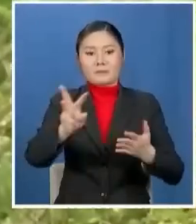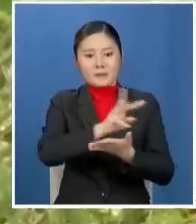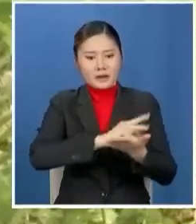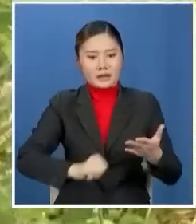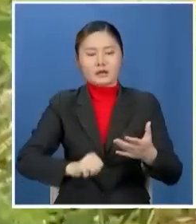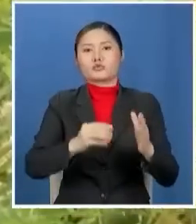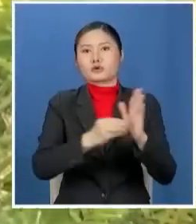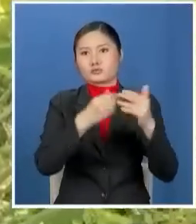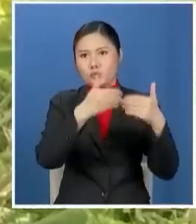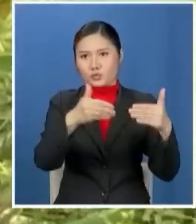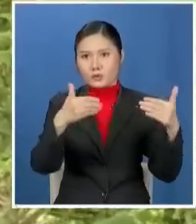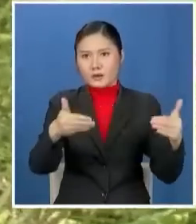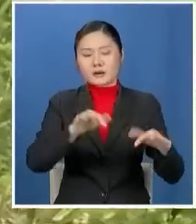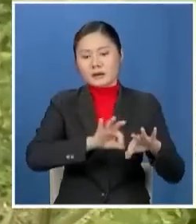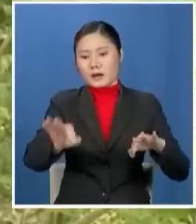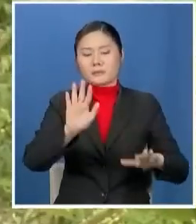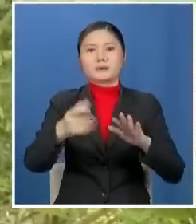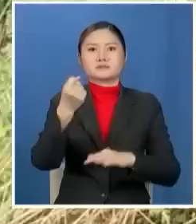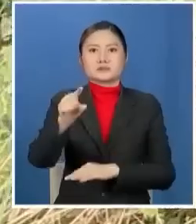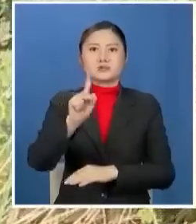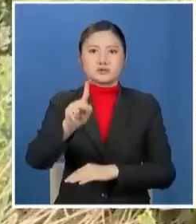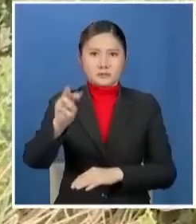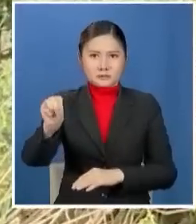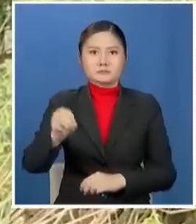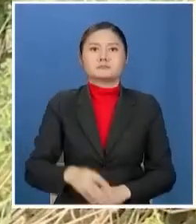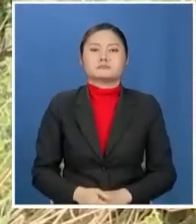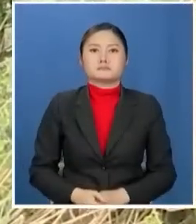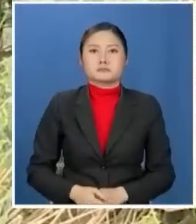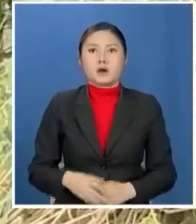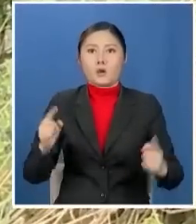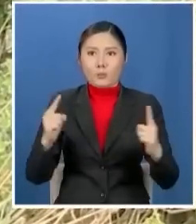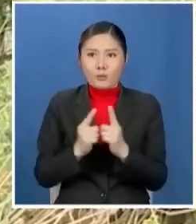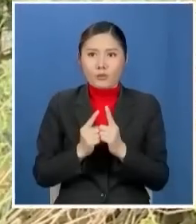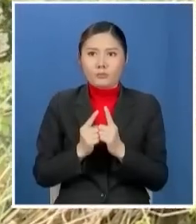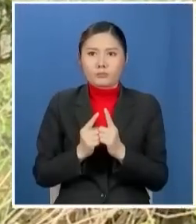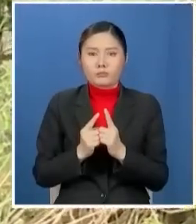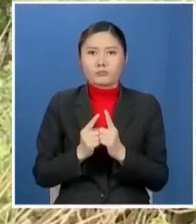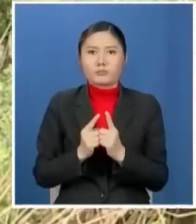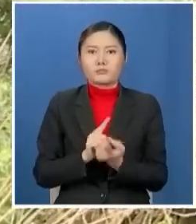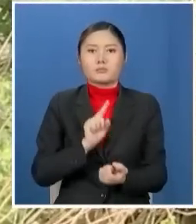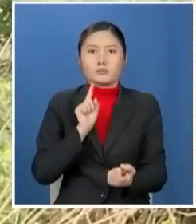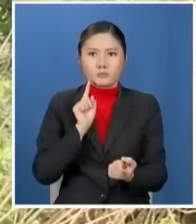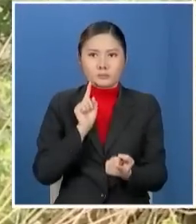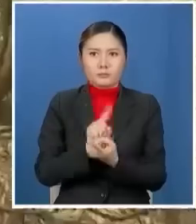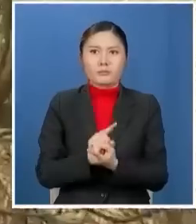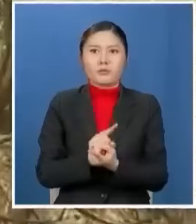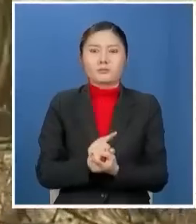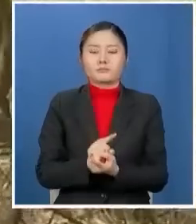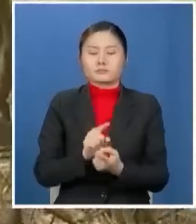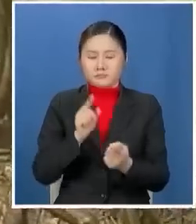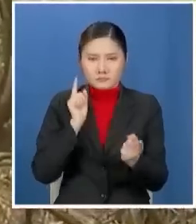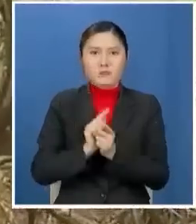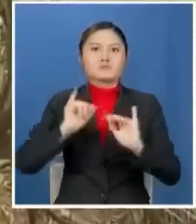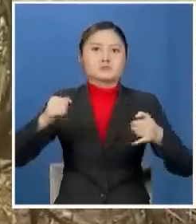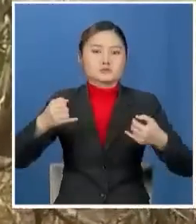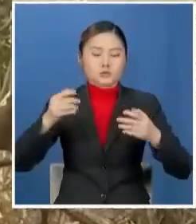ของน้องก็คือมหาวิทยาลัยกรุงเทพธนบุรีประมาณ11กิโลเมตรนะฮะและเข้าไปพบกับคุณบรรจบพุ่มผู้ซึ่งเป็นคนพบศพน้อง